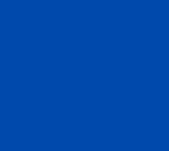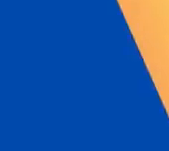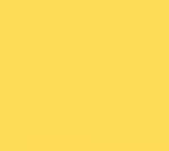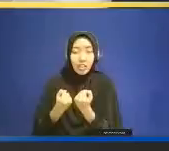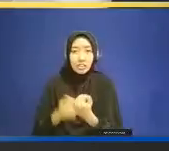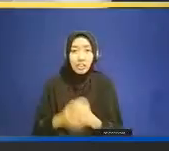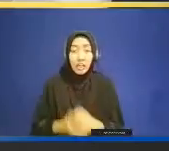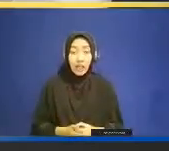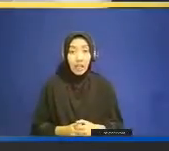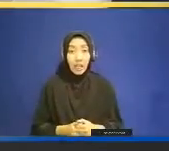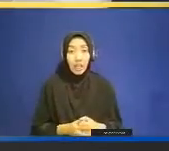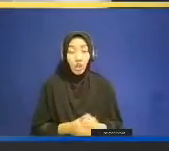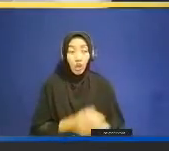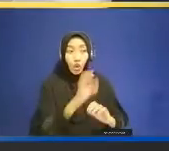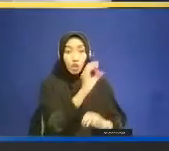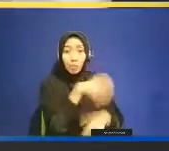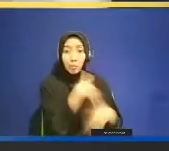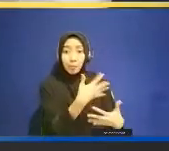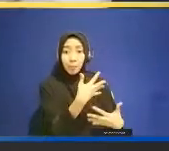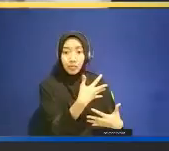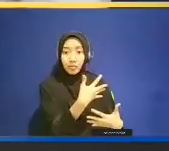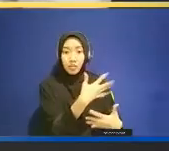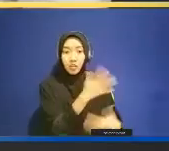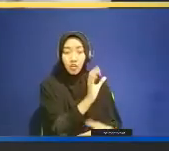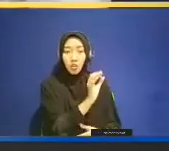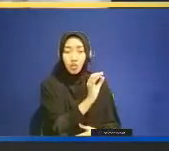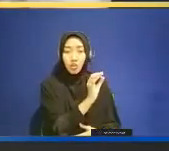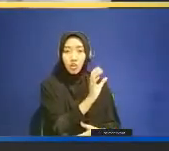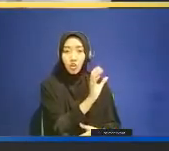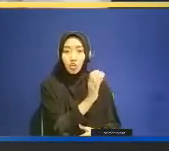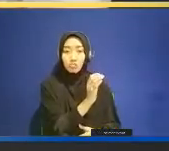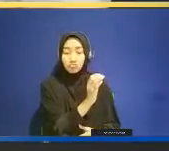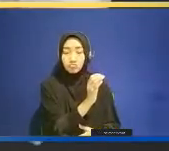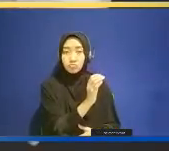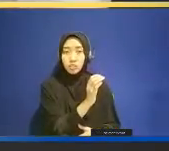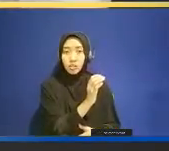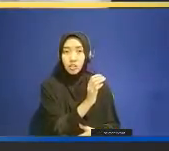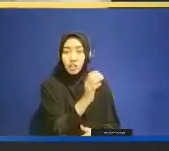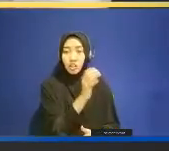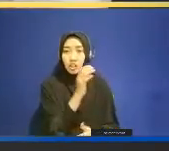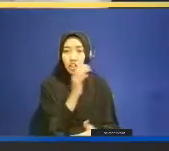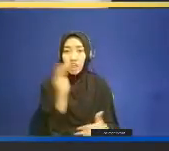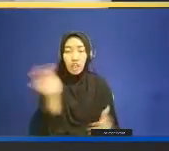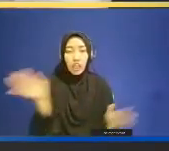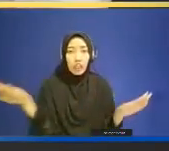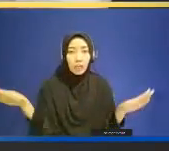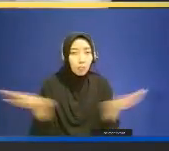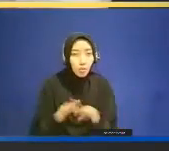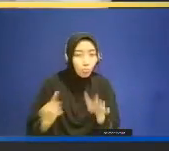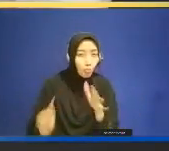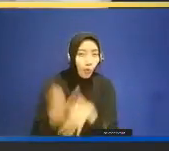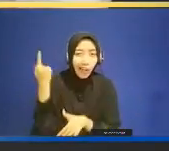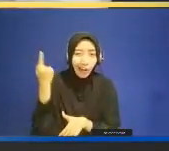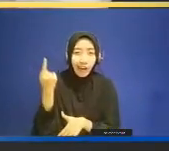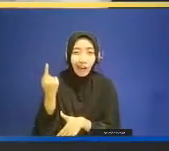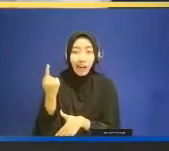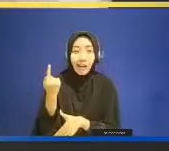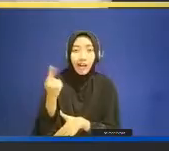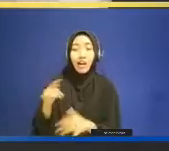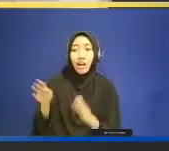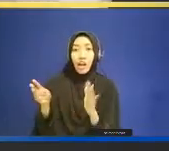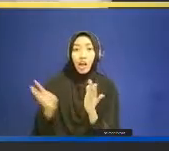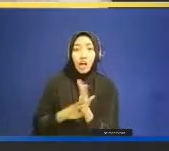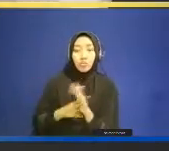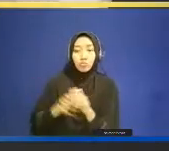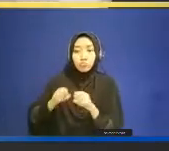ingat apa yang terjadi bulan Oktober tiga orang mulai lama rame-rame libur lagi pada waktu itu kemudian jumlah kasusnya